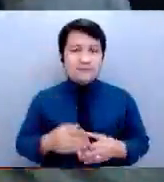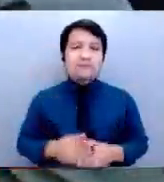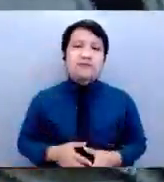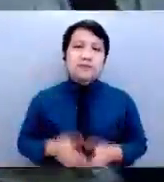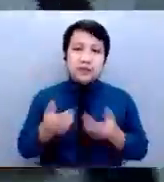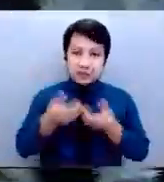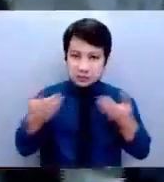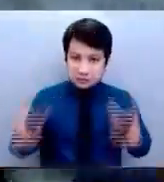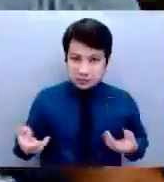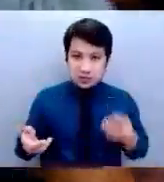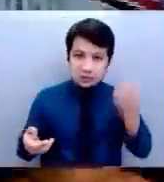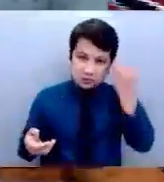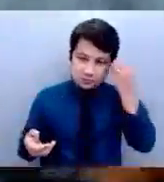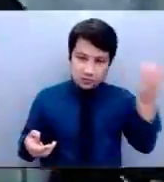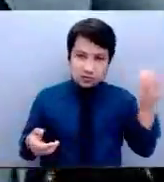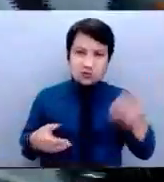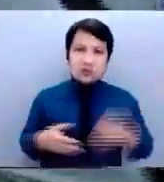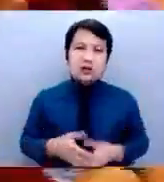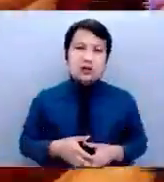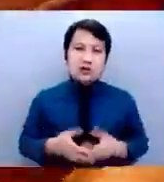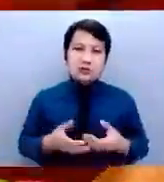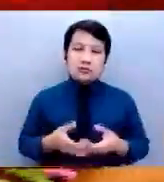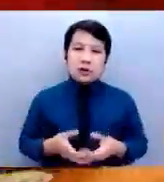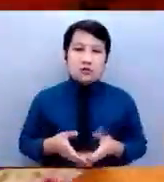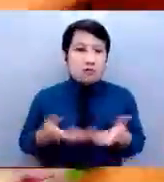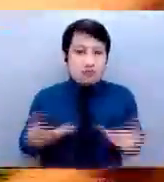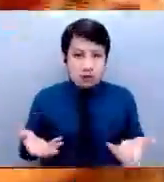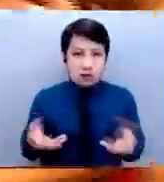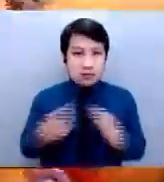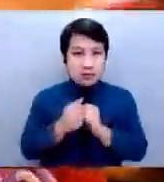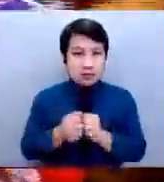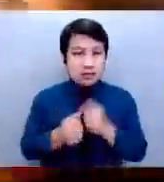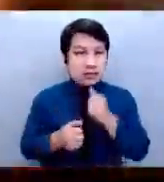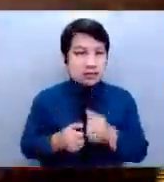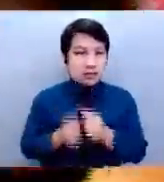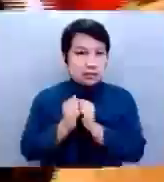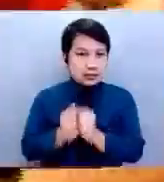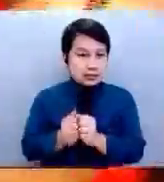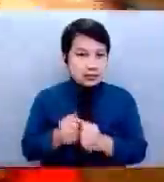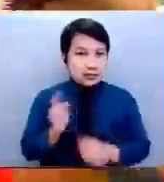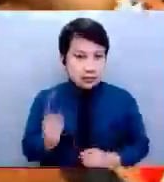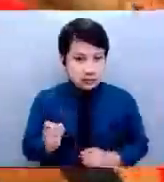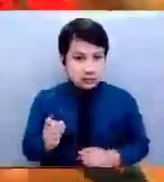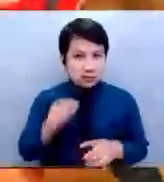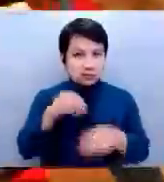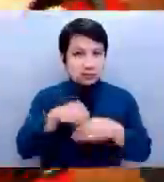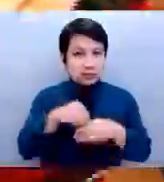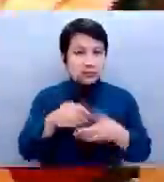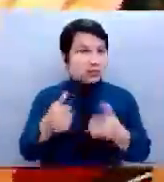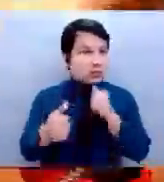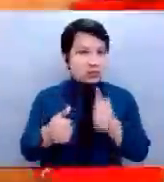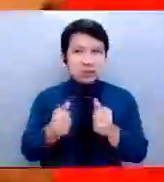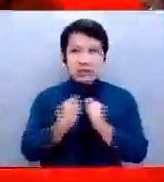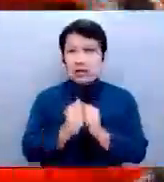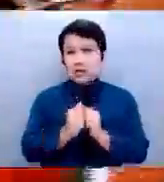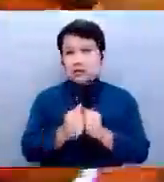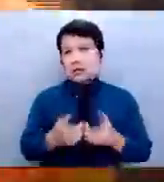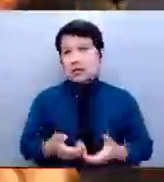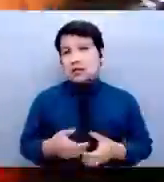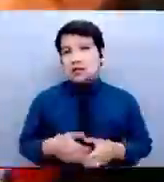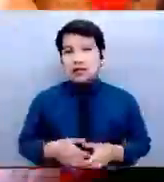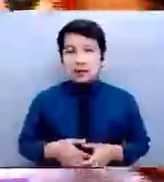separate opinion na wala, hindi ho yan within the rules yung ganung